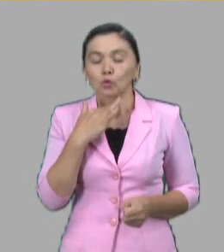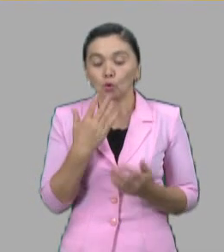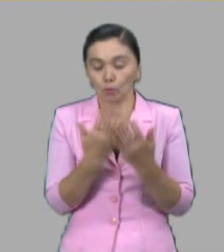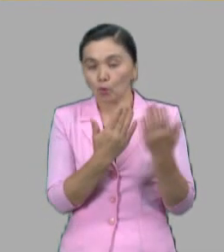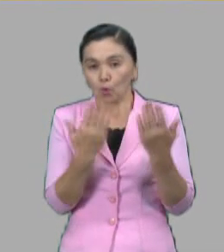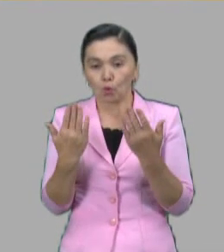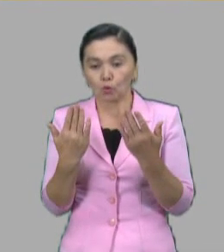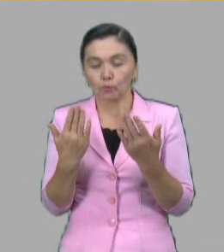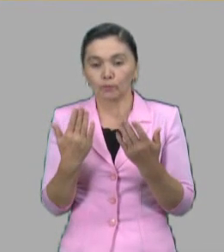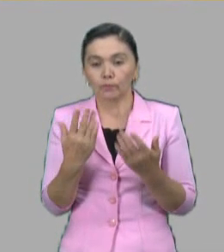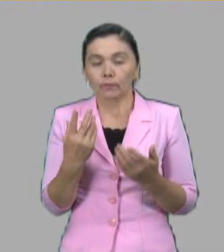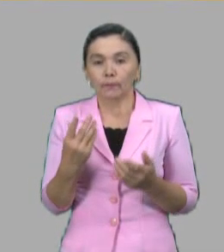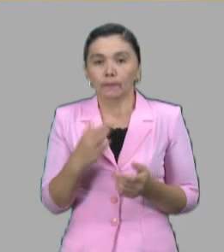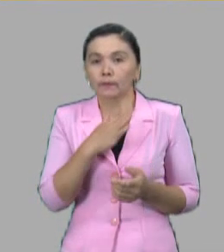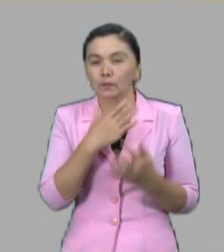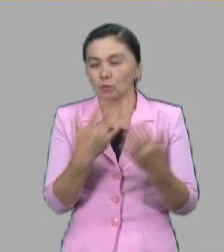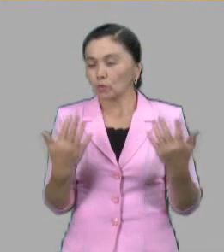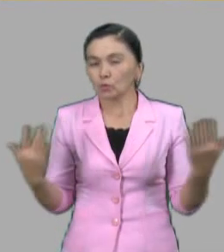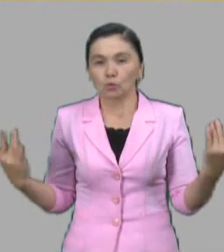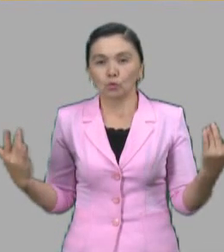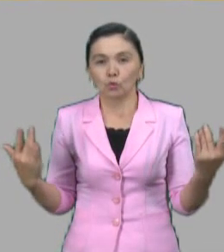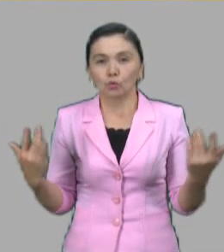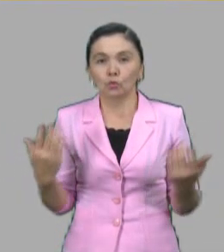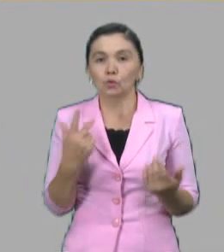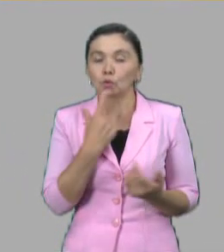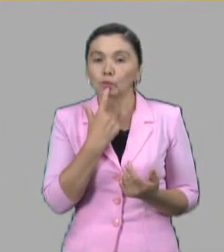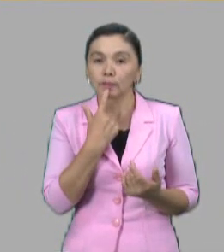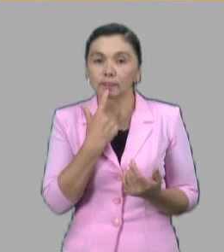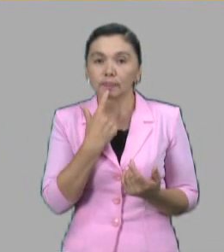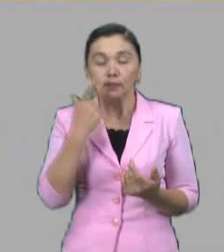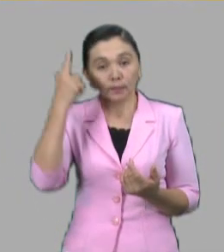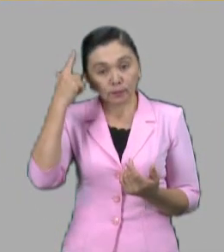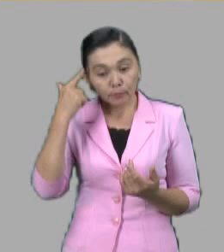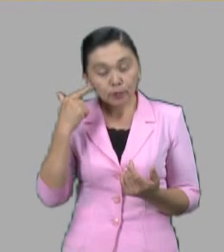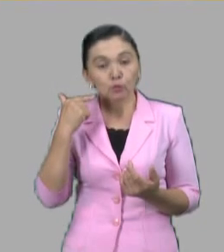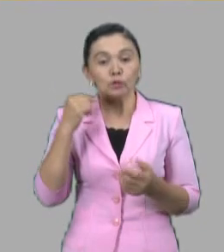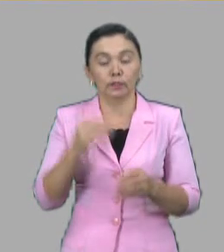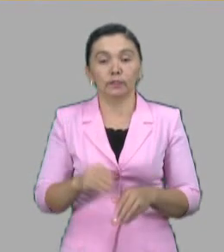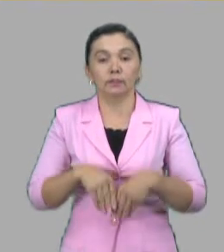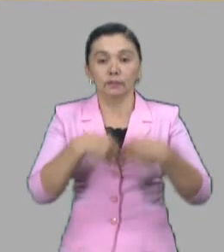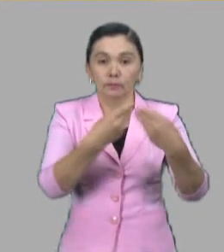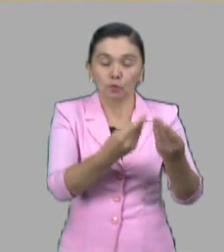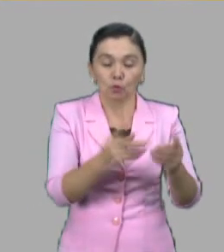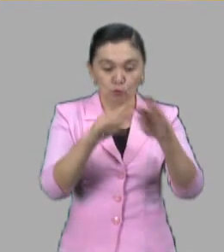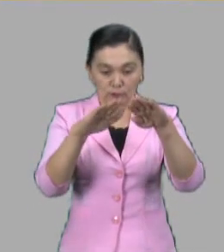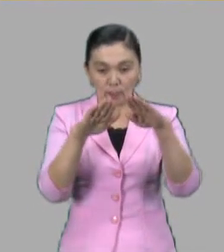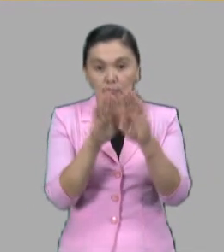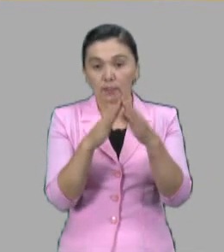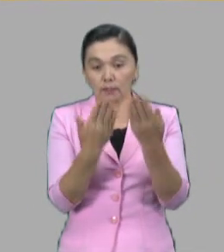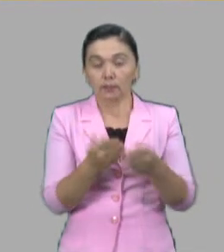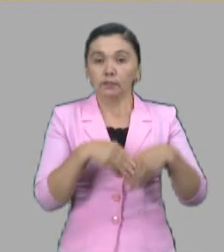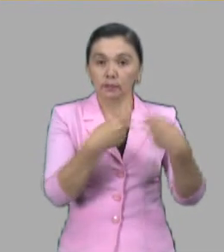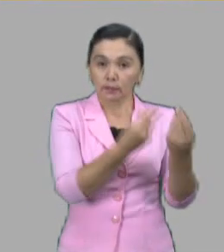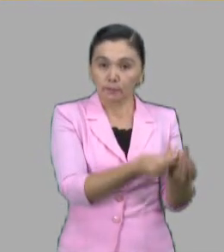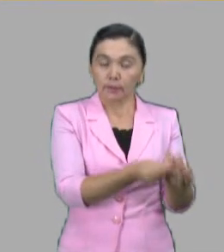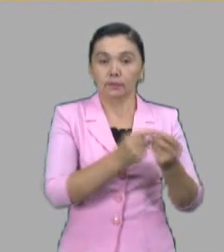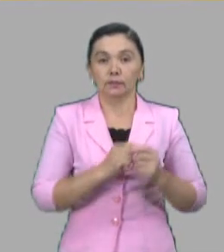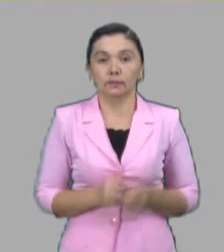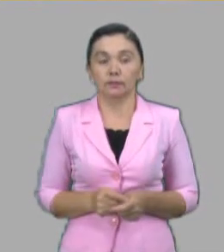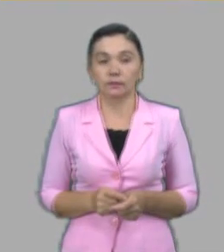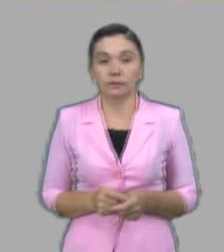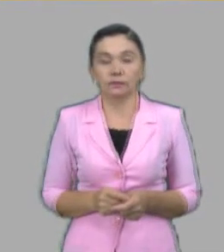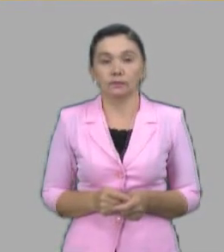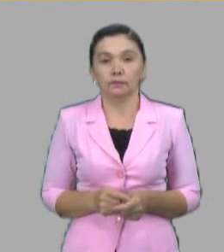Көп окуп, көп тил билүүм керек деп колуна китеп берди.